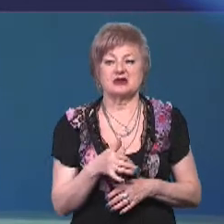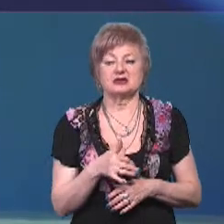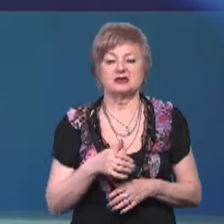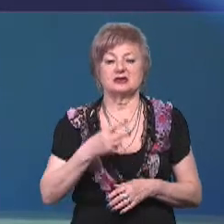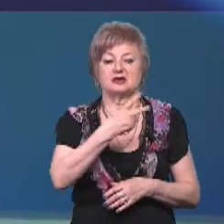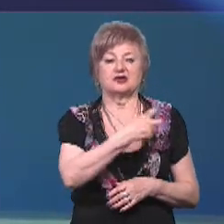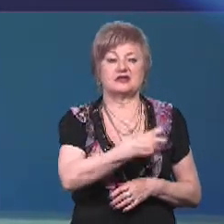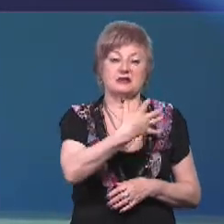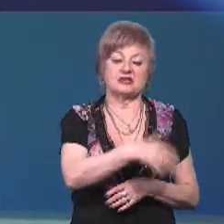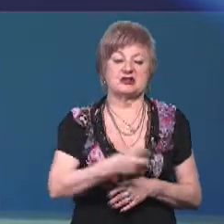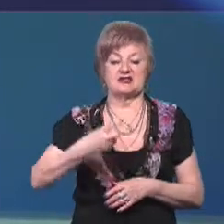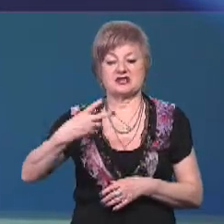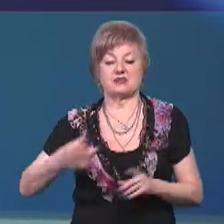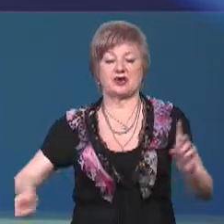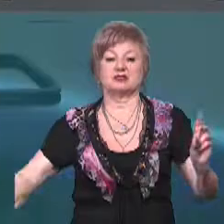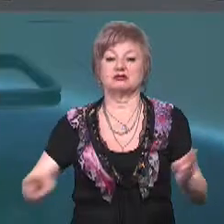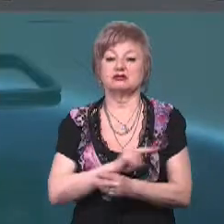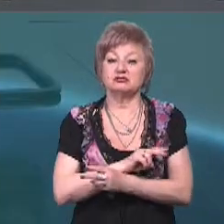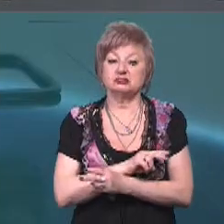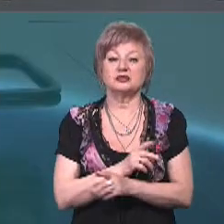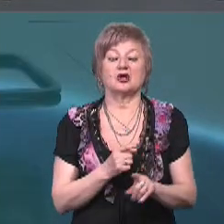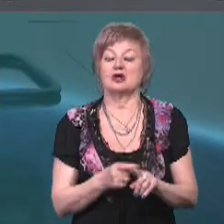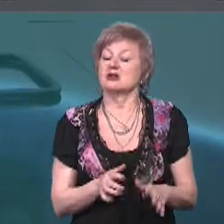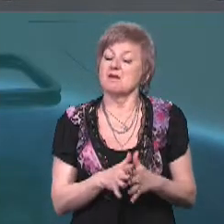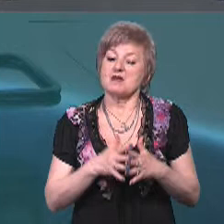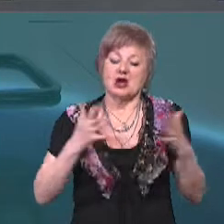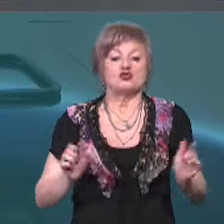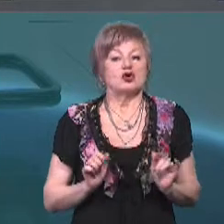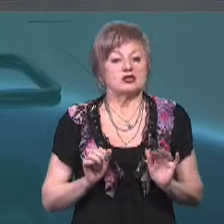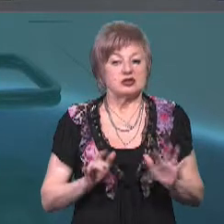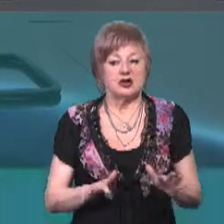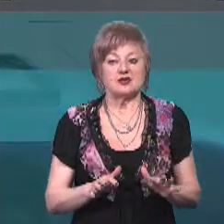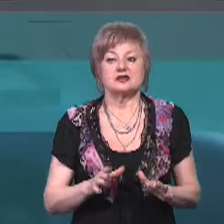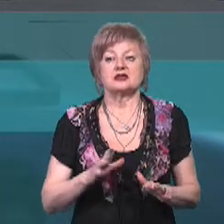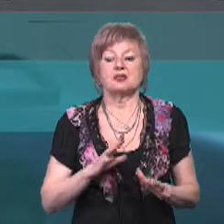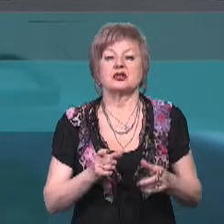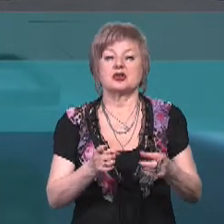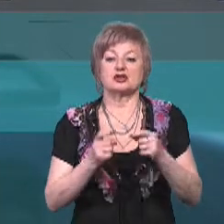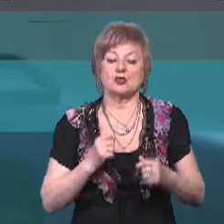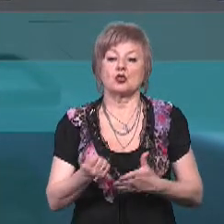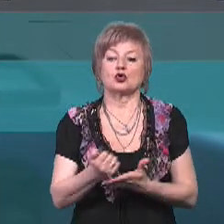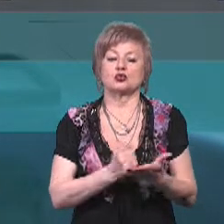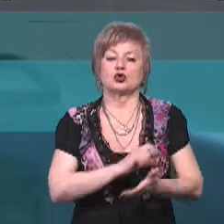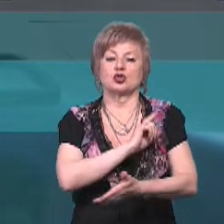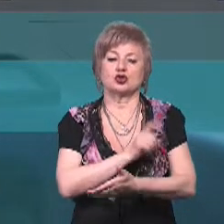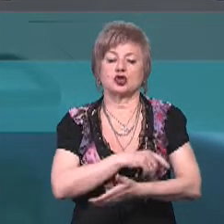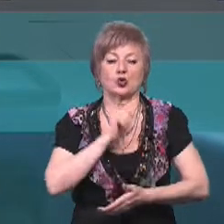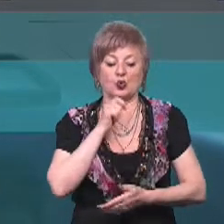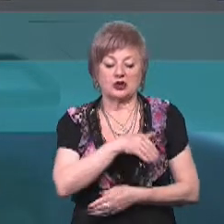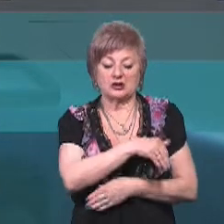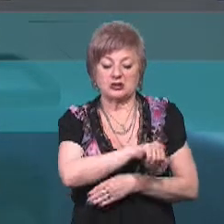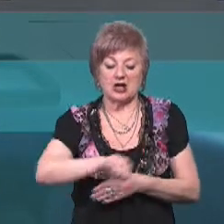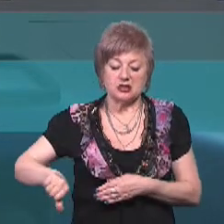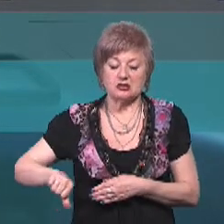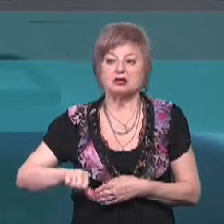250. І якби це масштабне дійство, до якого були залучені Збройні Сили України на лінії зіткнення на